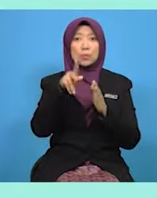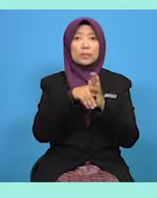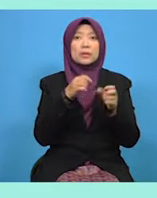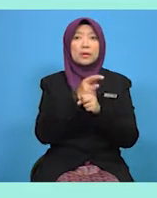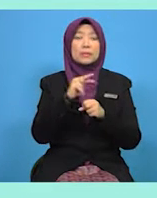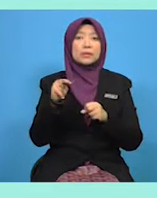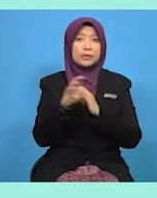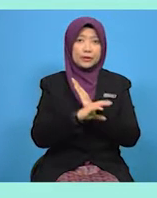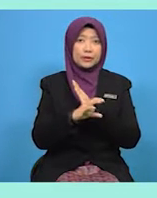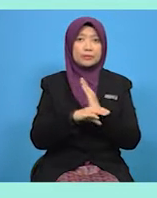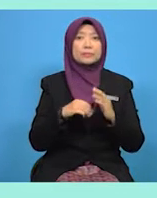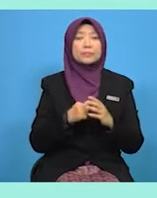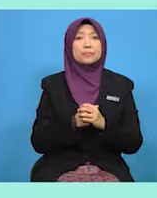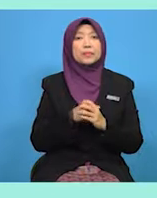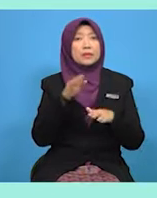negara benar.